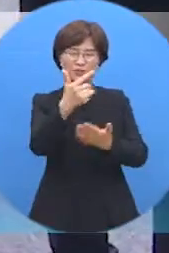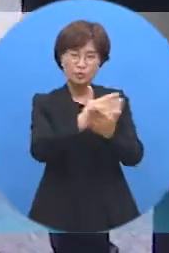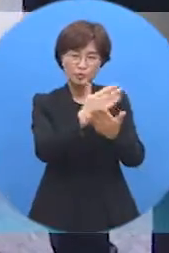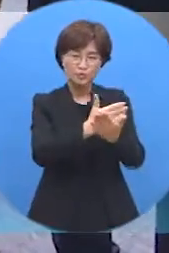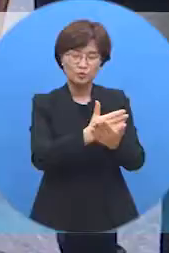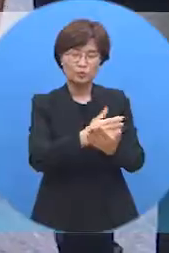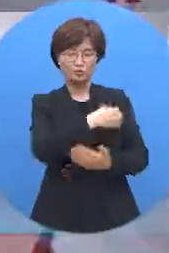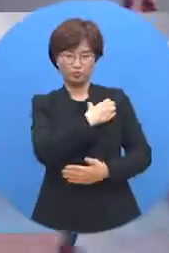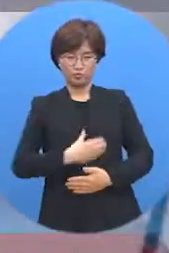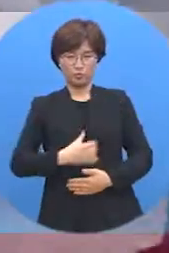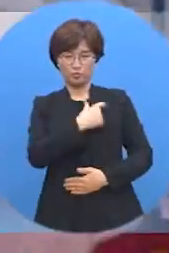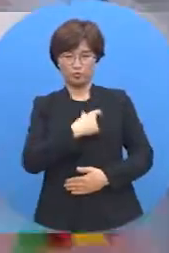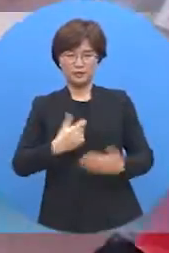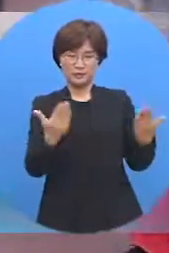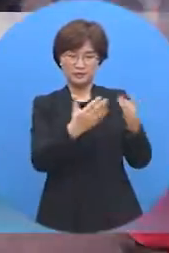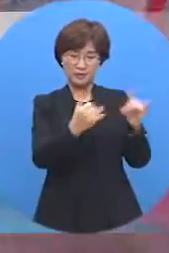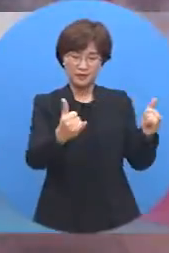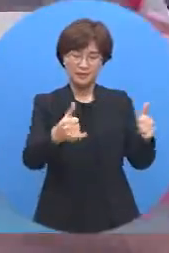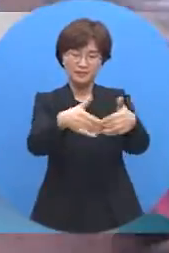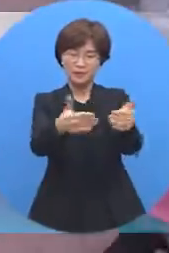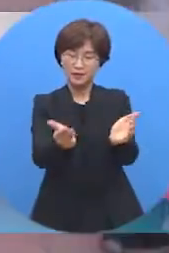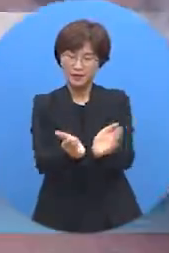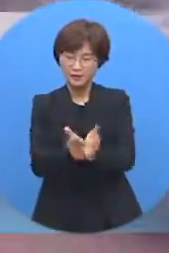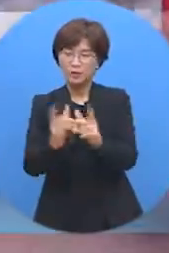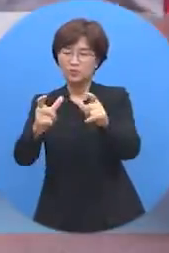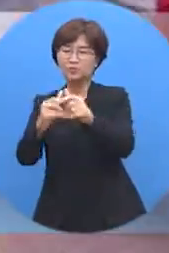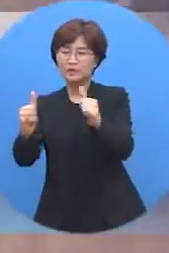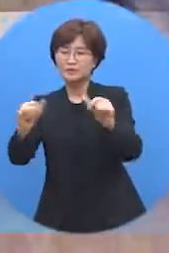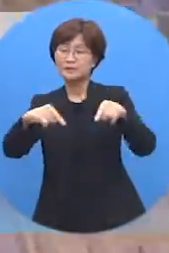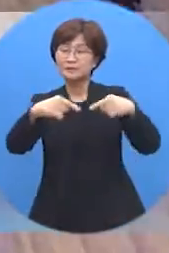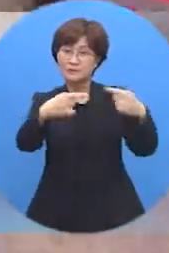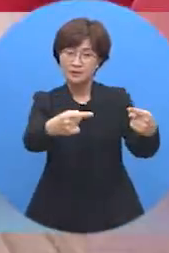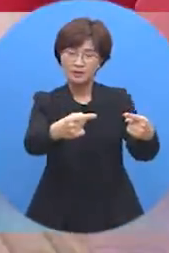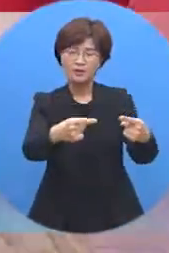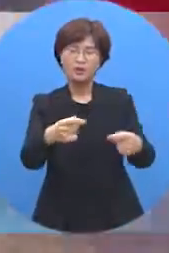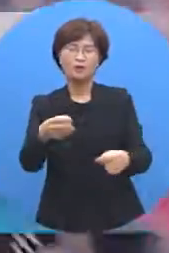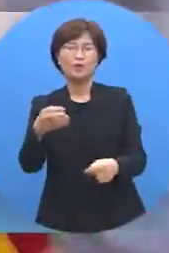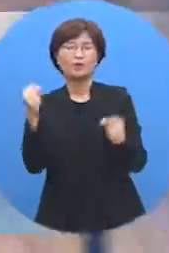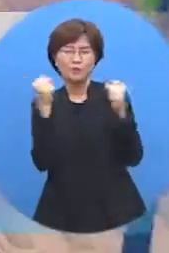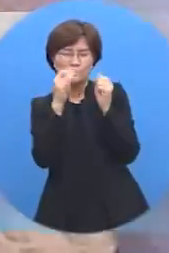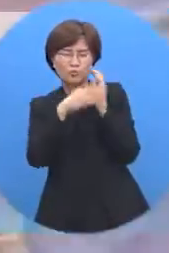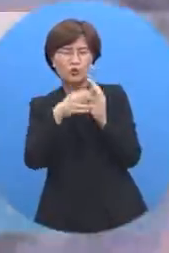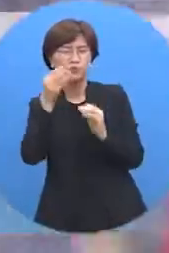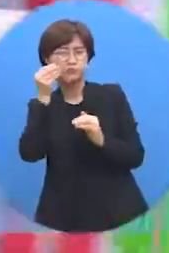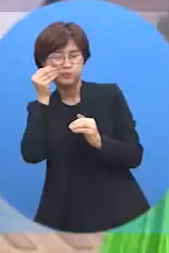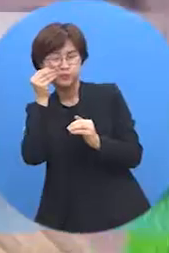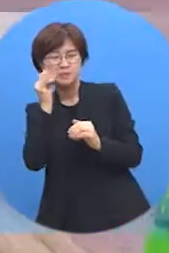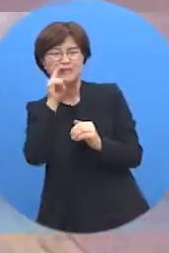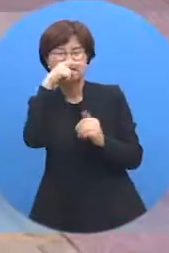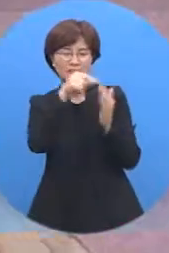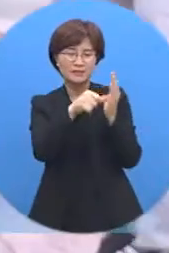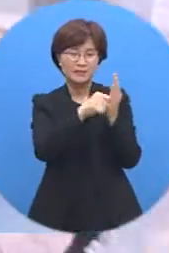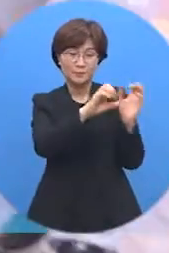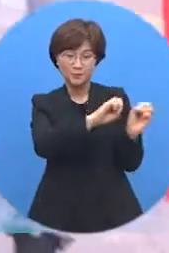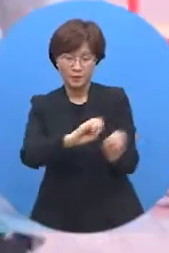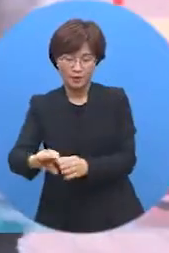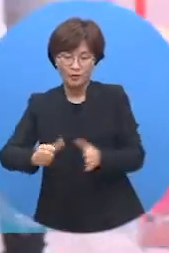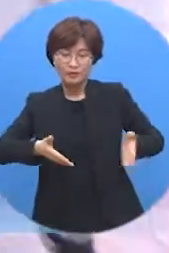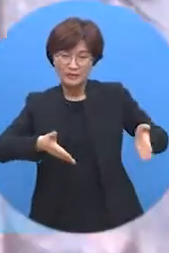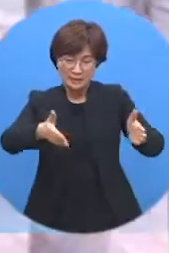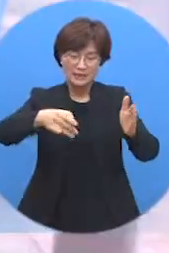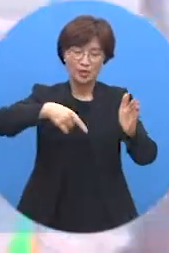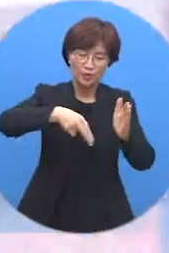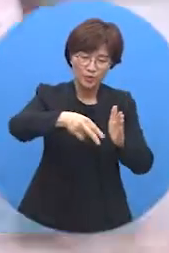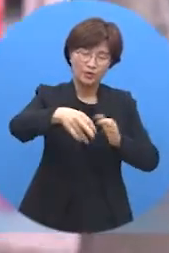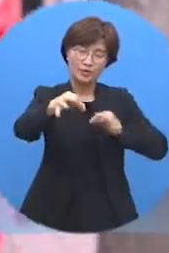이번 대청소는 구청 및 동주민센터 직원, 직능단체, 주민 등이 참여해 겨울에 방치된 쓰레기를 수거하고 도로